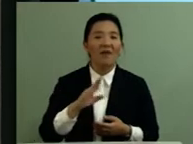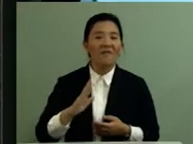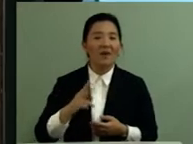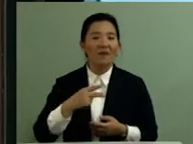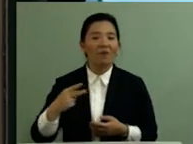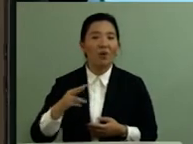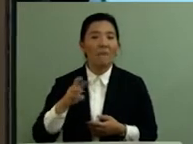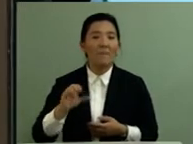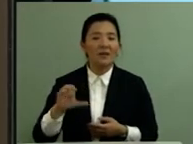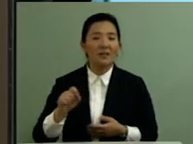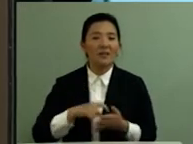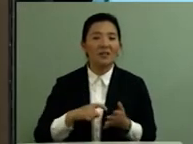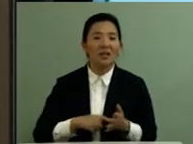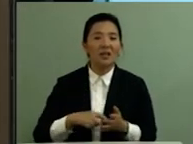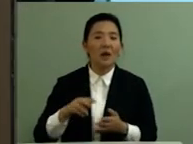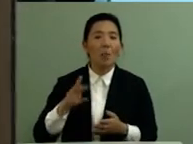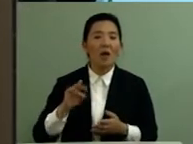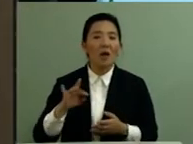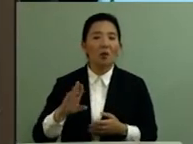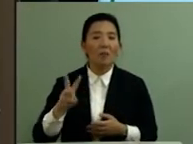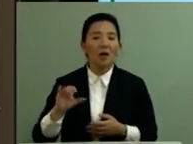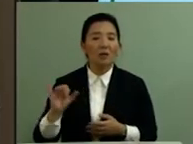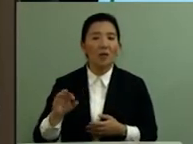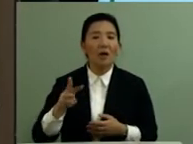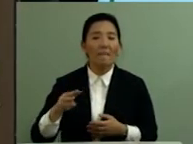равно масса разделить на малярную массу РТ.